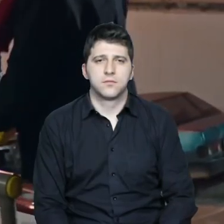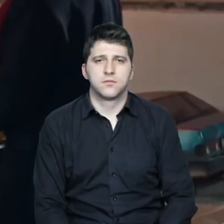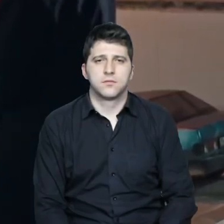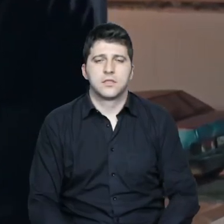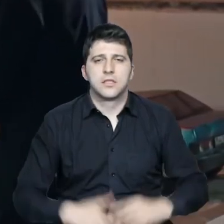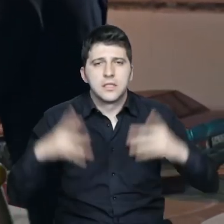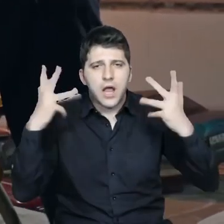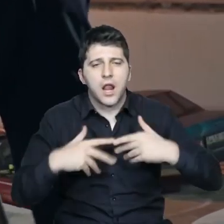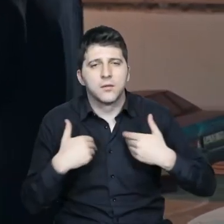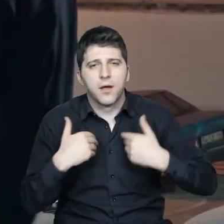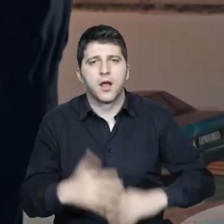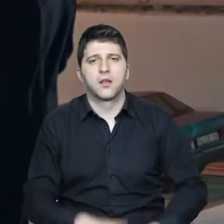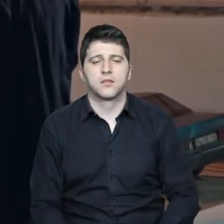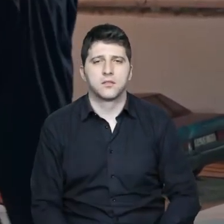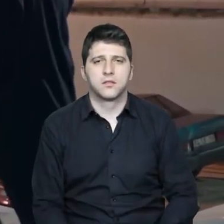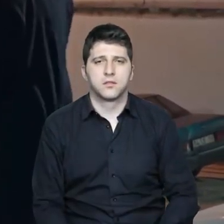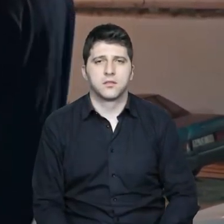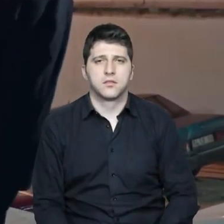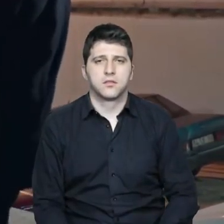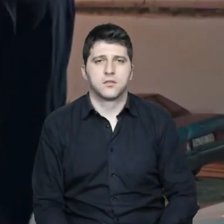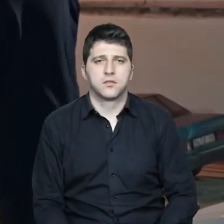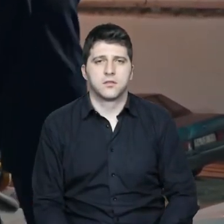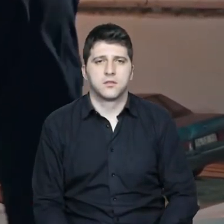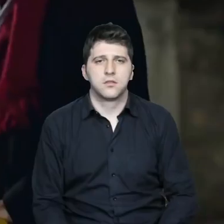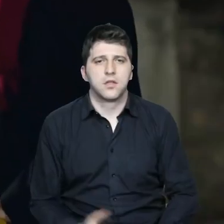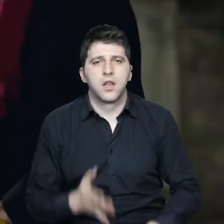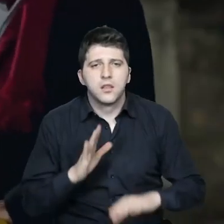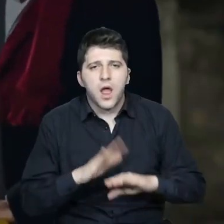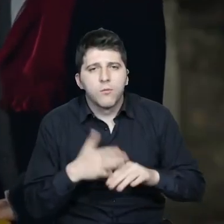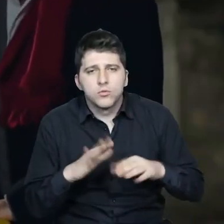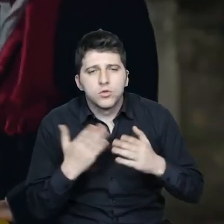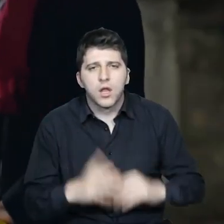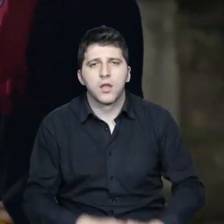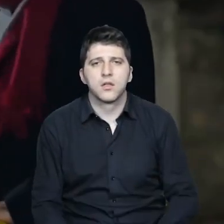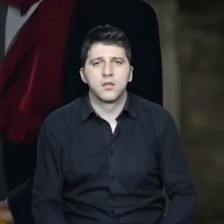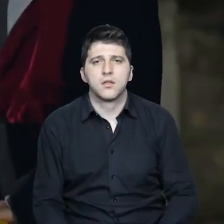Terledim. İbrahim ha? Şaşkınlık içinde yanlarına yaklaştı. Ne yapıyorsunuz siz burada?